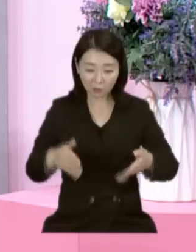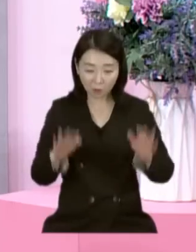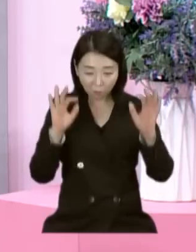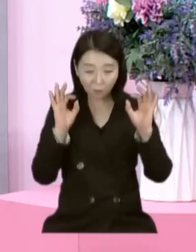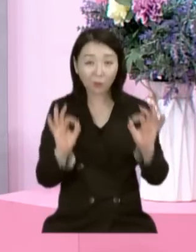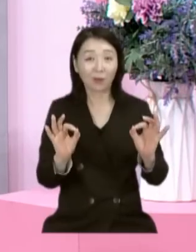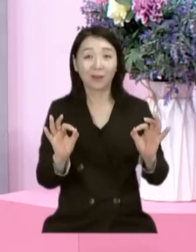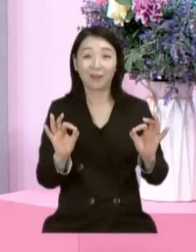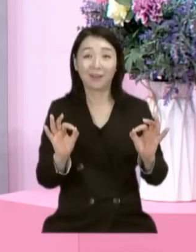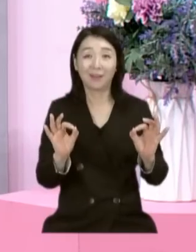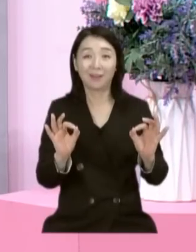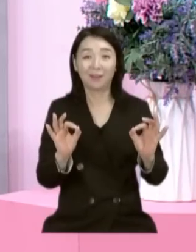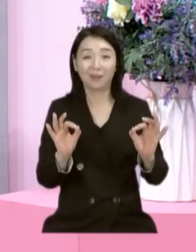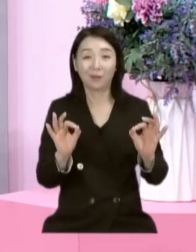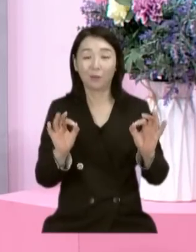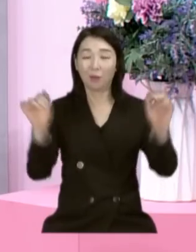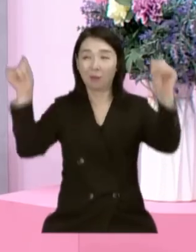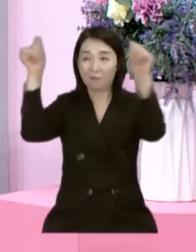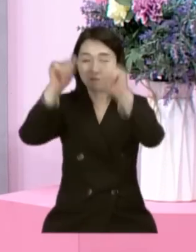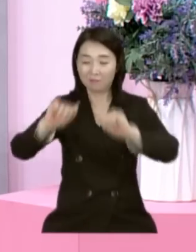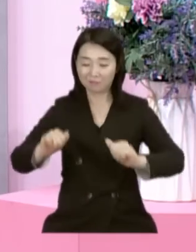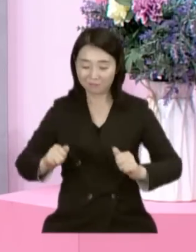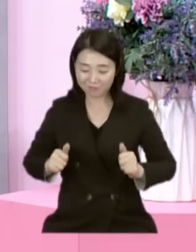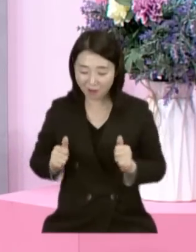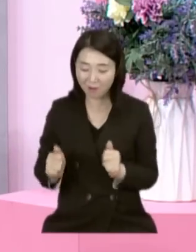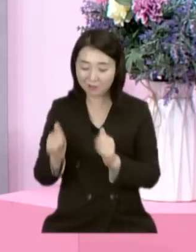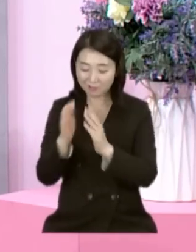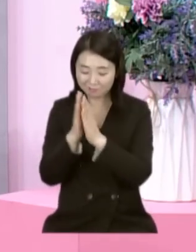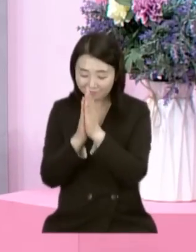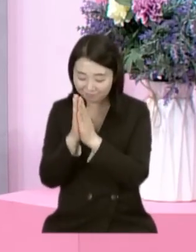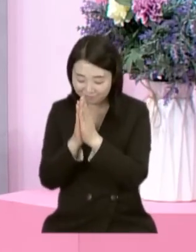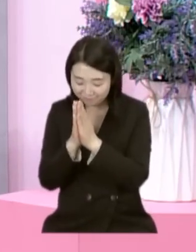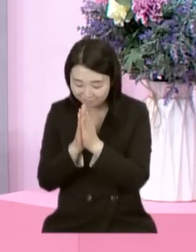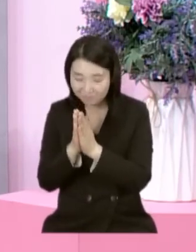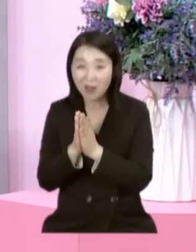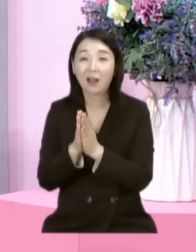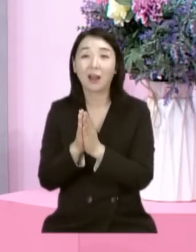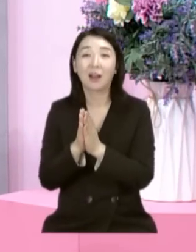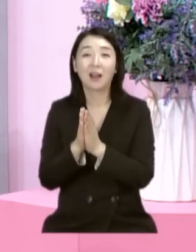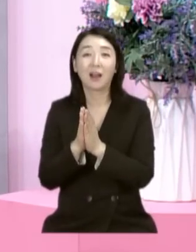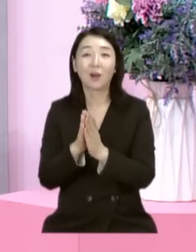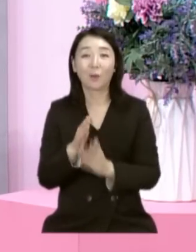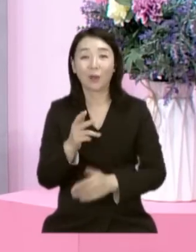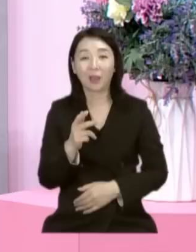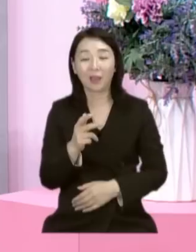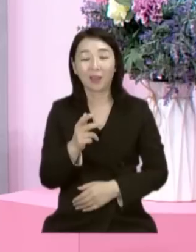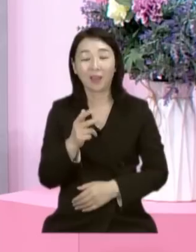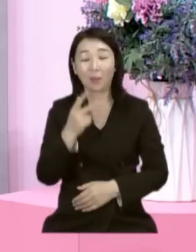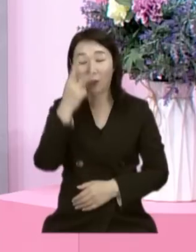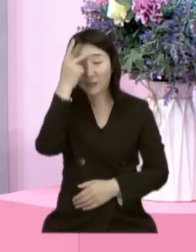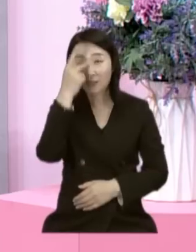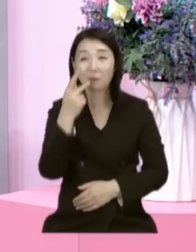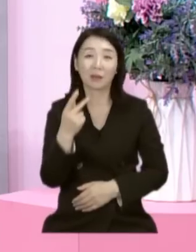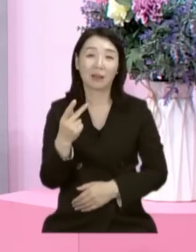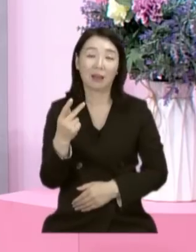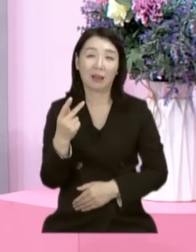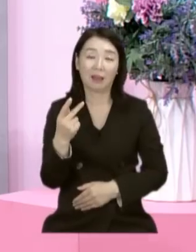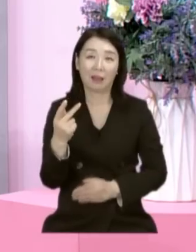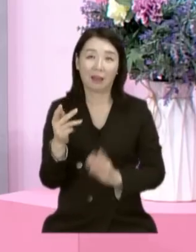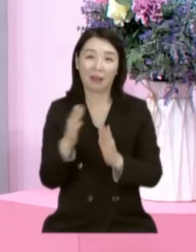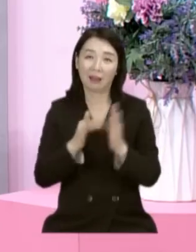보니까 아주 우상을 철저하게 섬기는 그런 사마리아 중 그런 가정에 태어나 있더라고요.